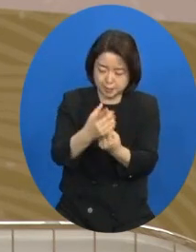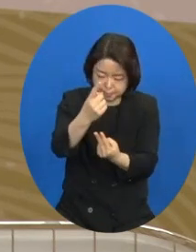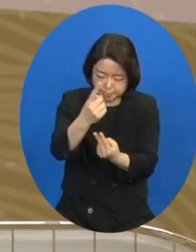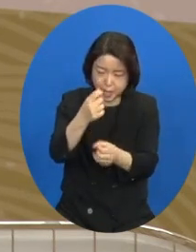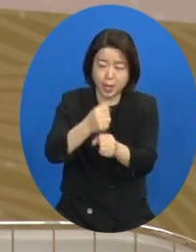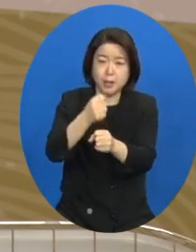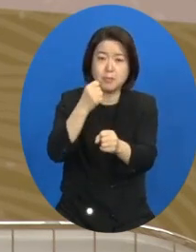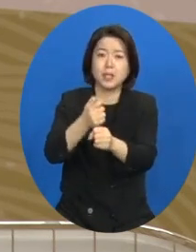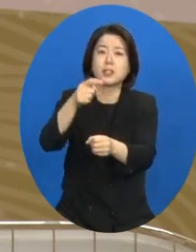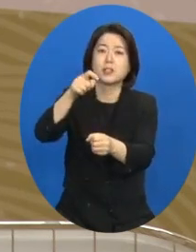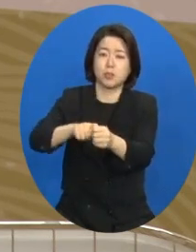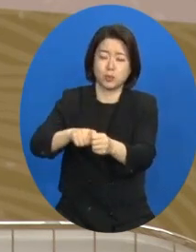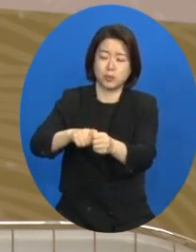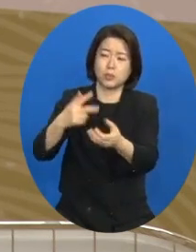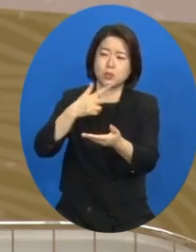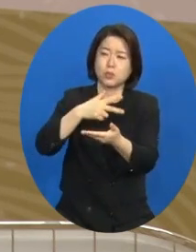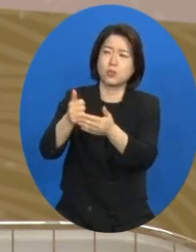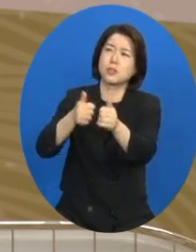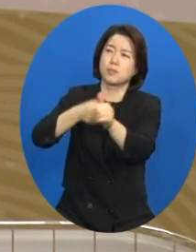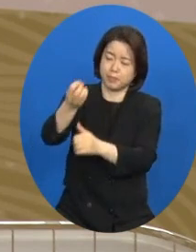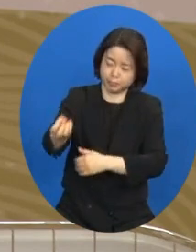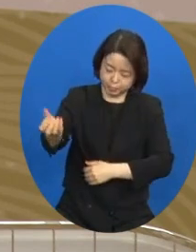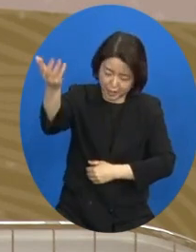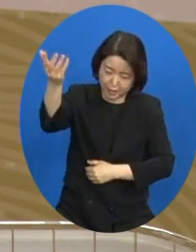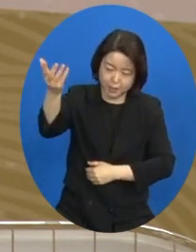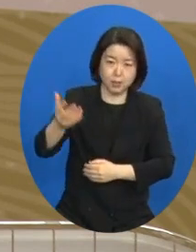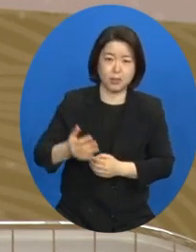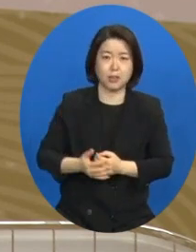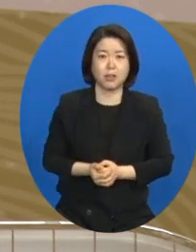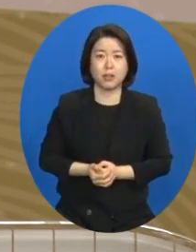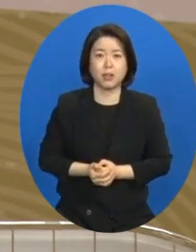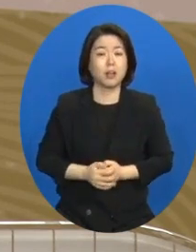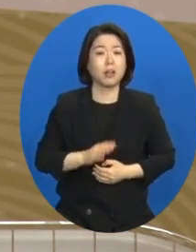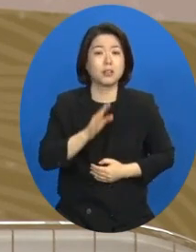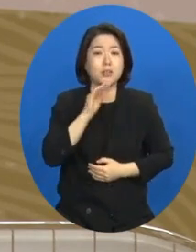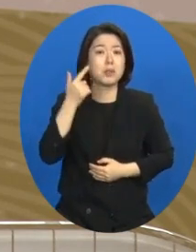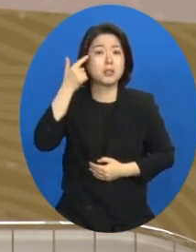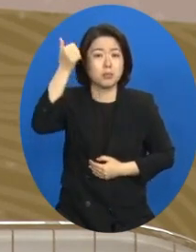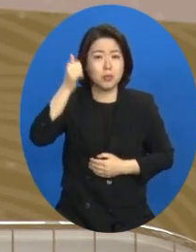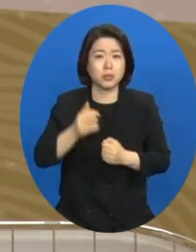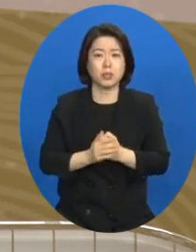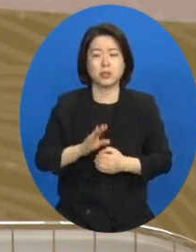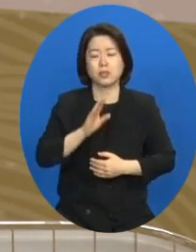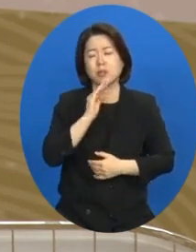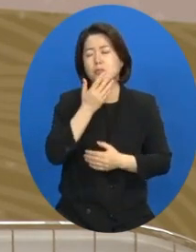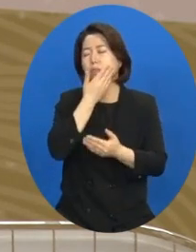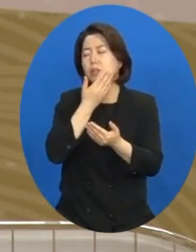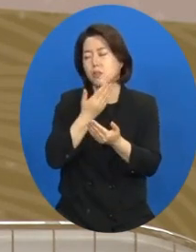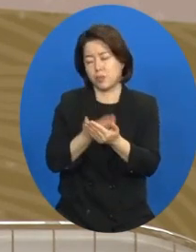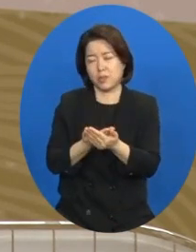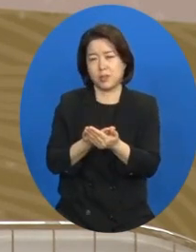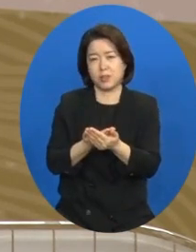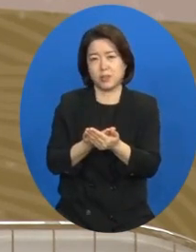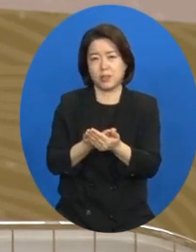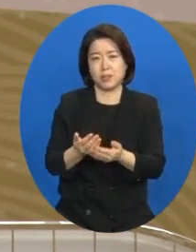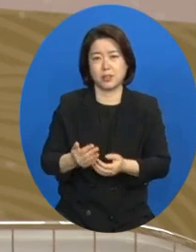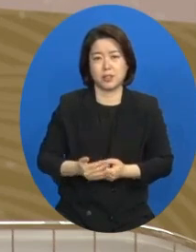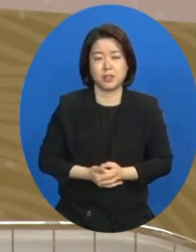하시는 주님이 2기 셨습니다 정말 그 목사님이 더워 귀에 보이시 더라